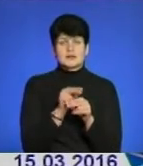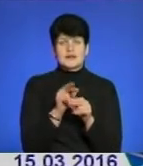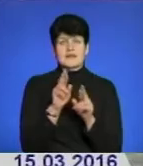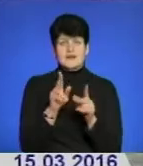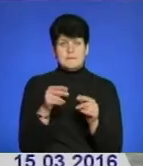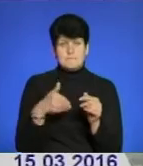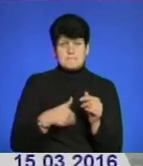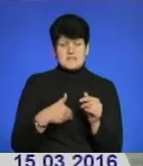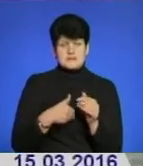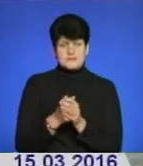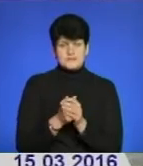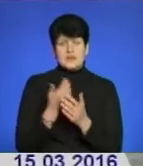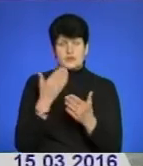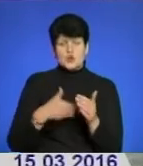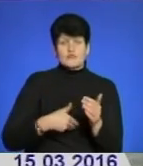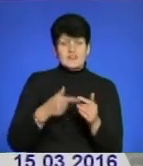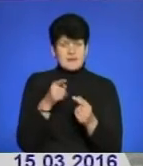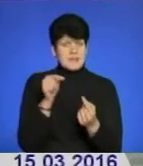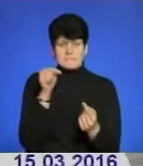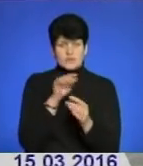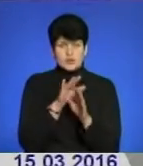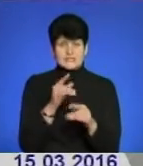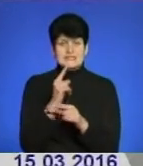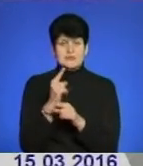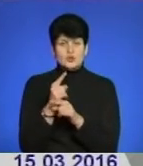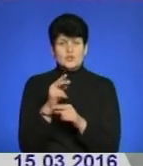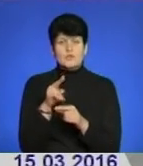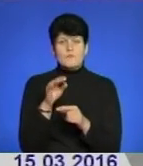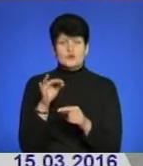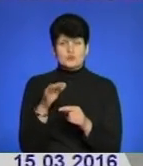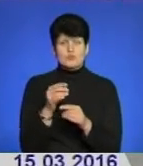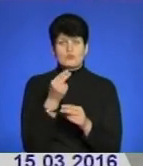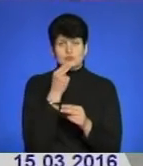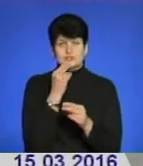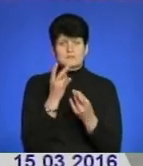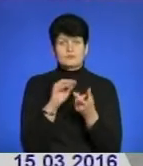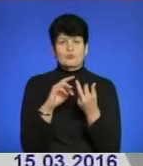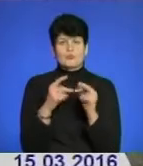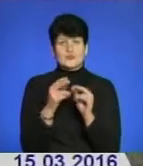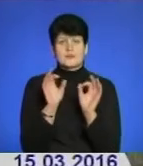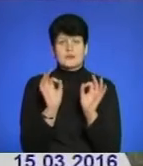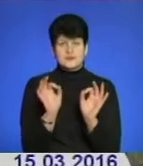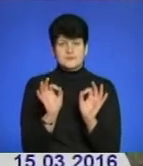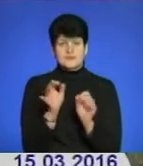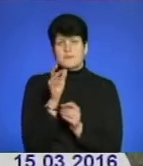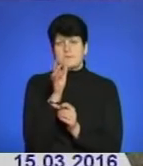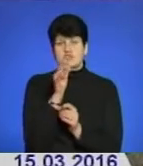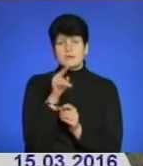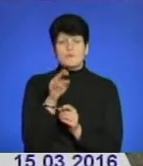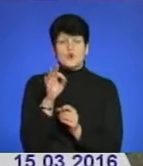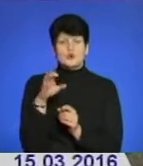піст. Якщо голодування вам не підходить, заборонені постом продукти потрібно замінити правильно. Під час